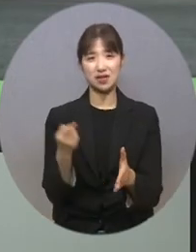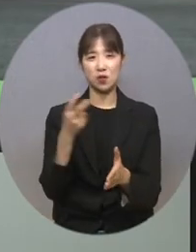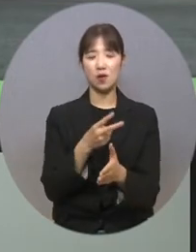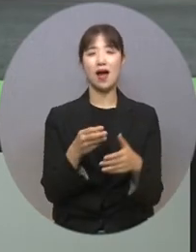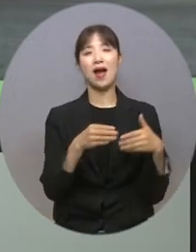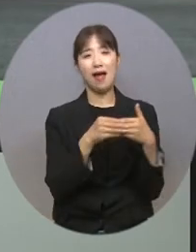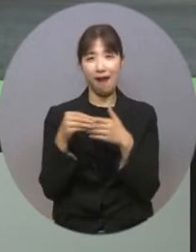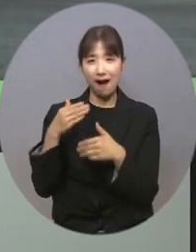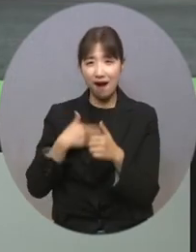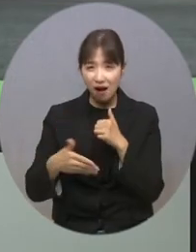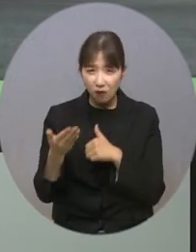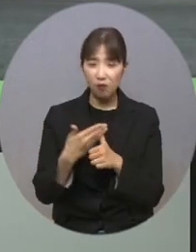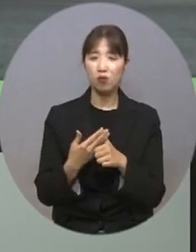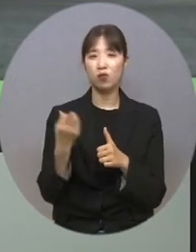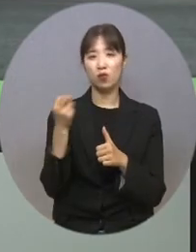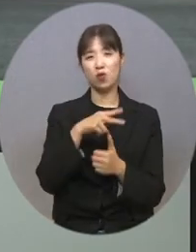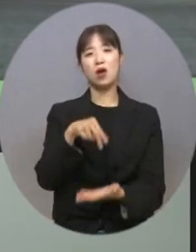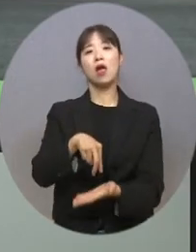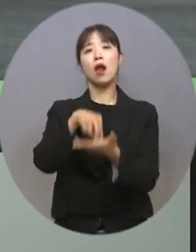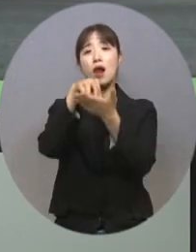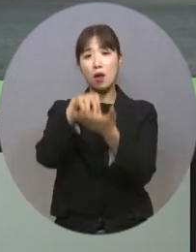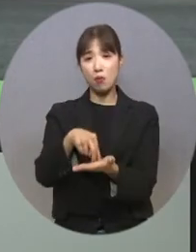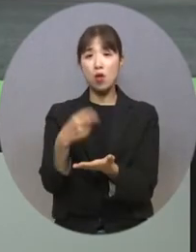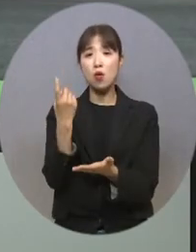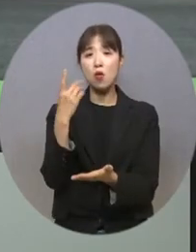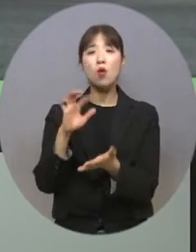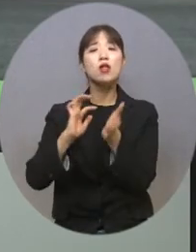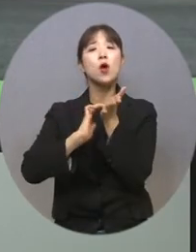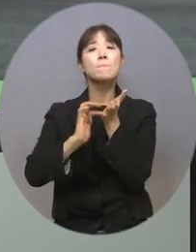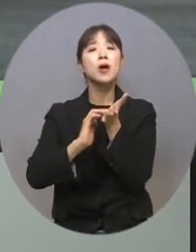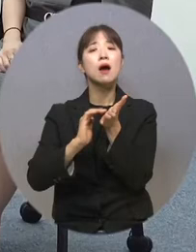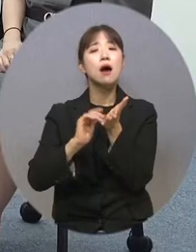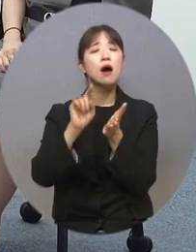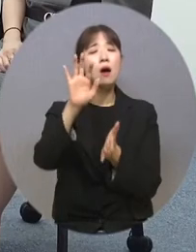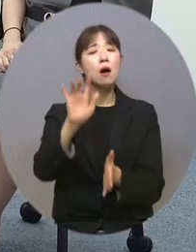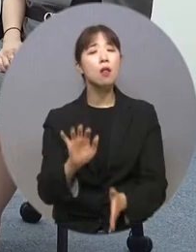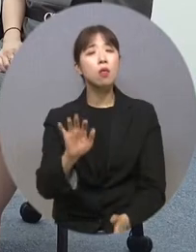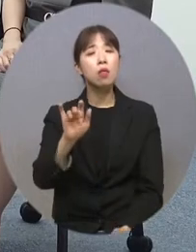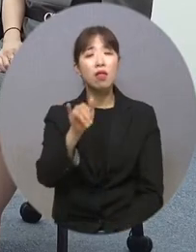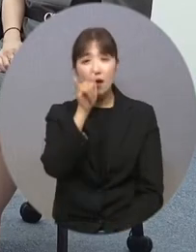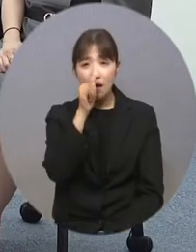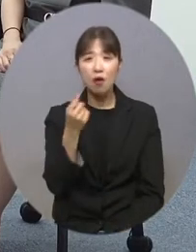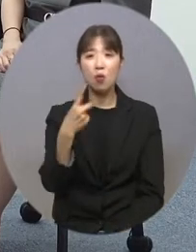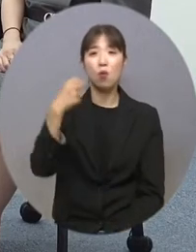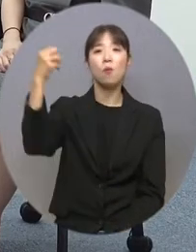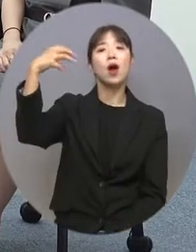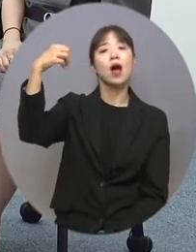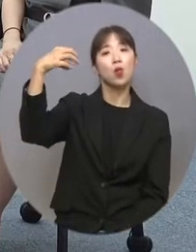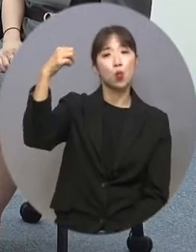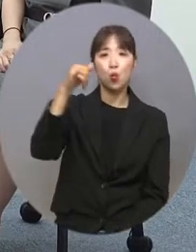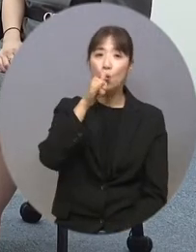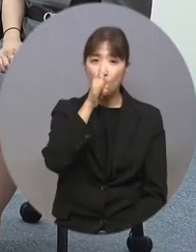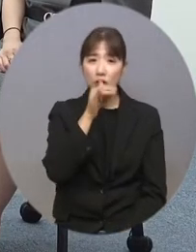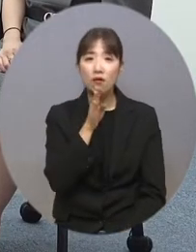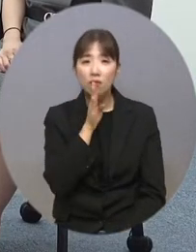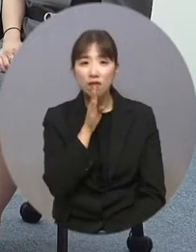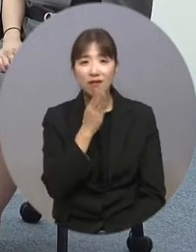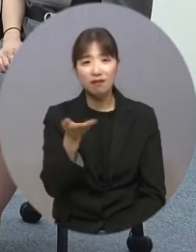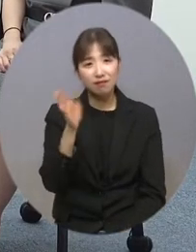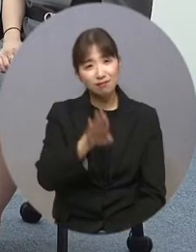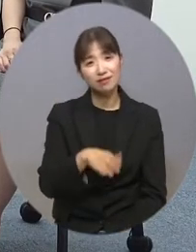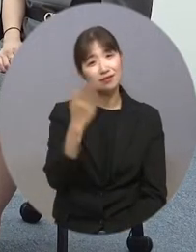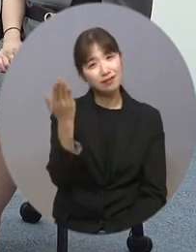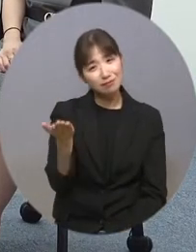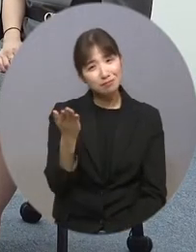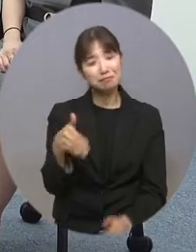안내 또 엘리베이터도 원래 점자 표시가 되고 안내 방송도 있구요 얼어 가지가 필요한데 지금 스 원님